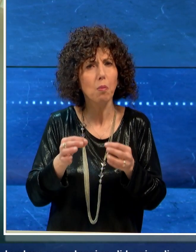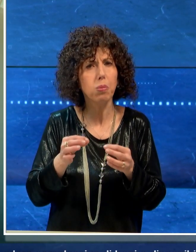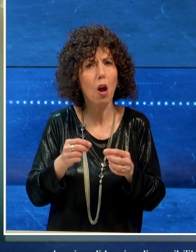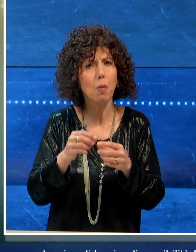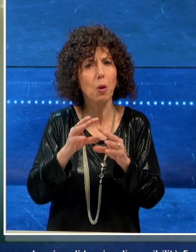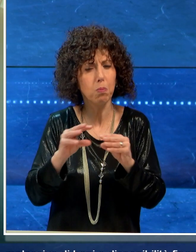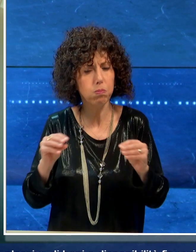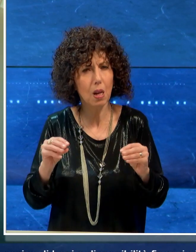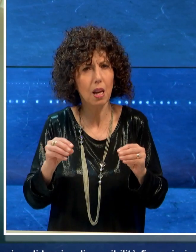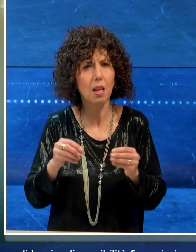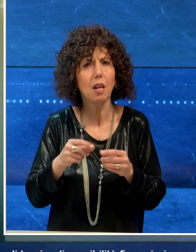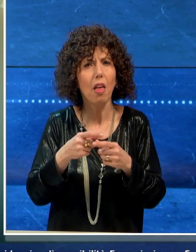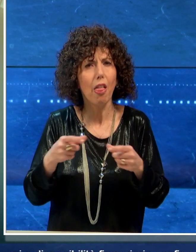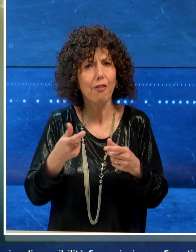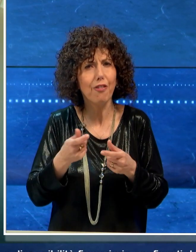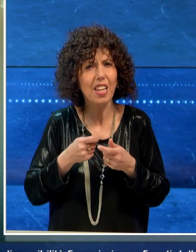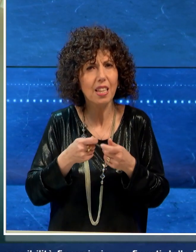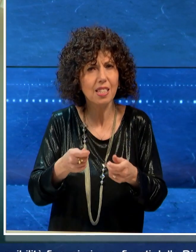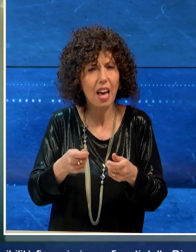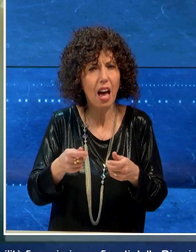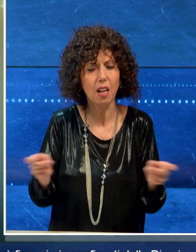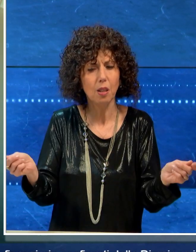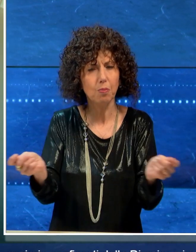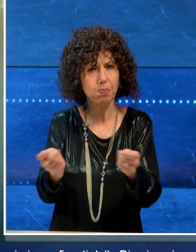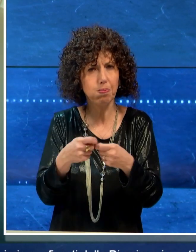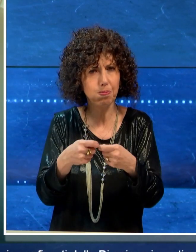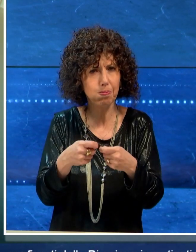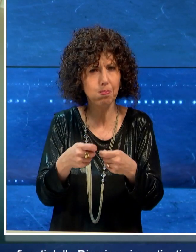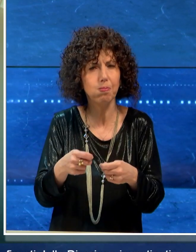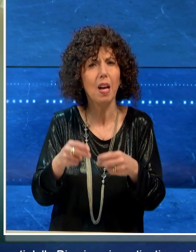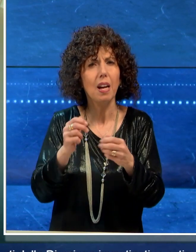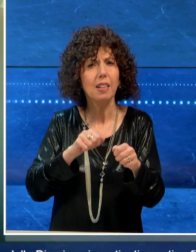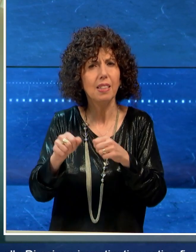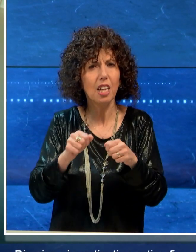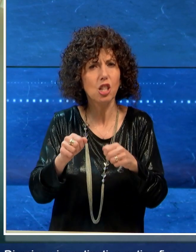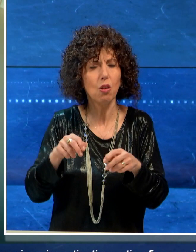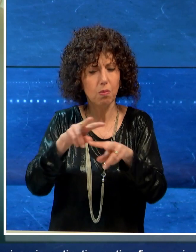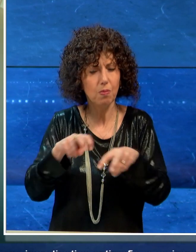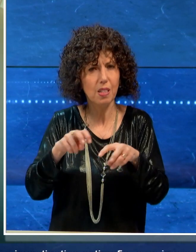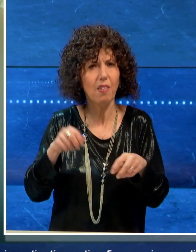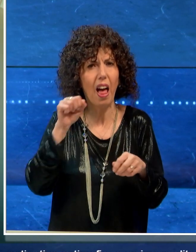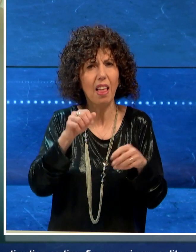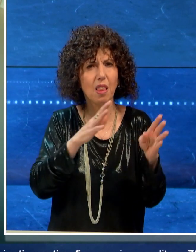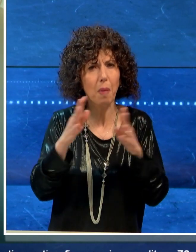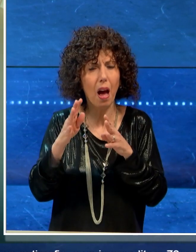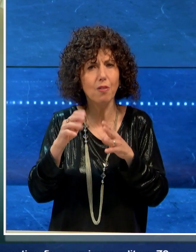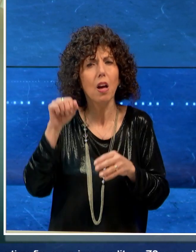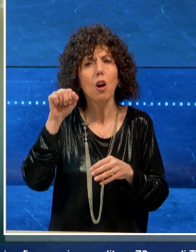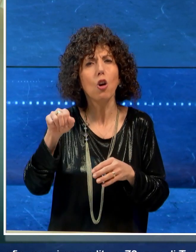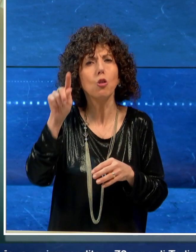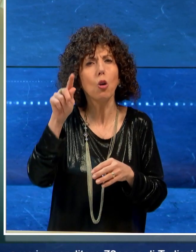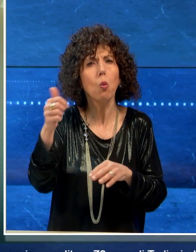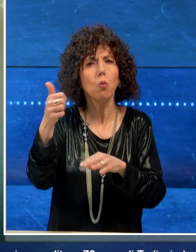finanziarie confiscati dalla direzione investigativa Antimafia ad un imprenditore